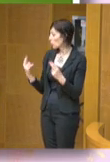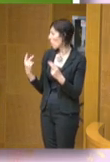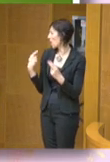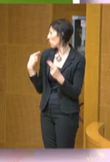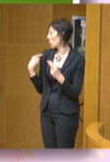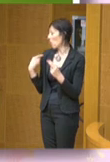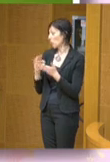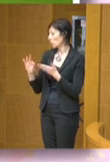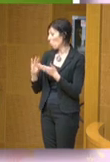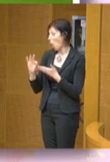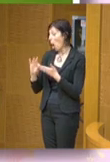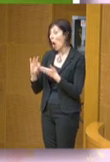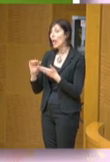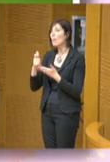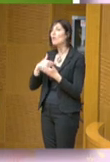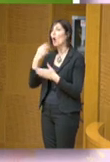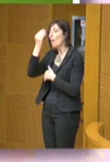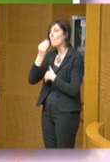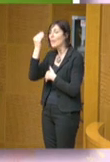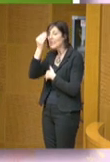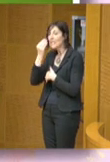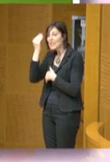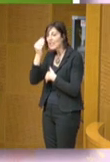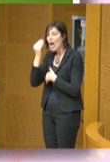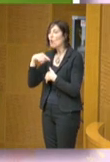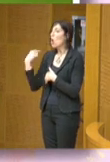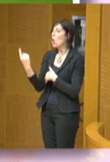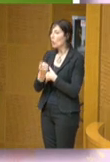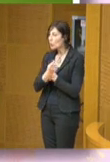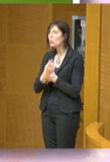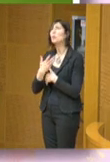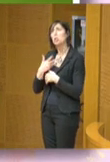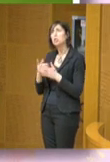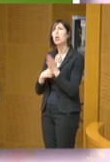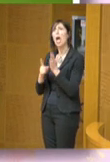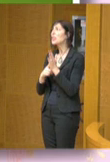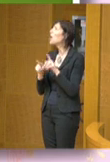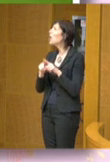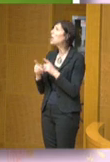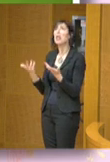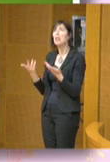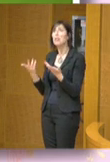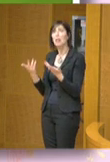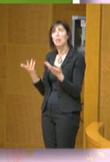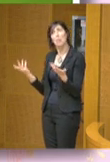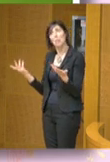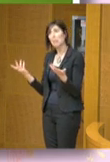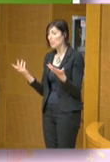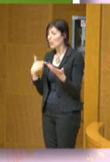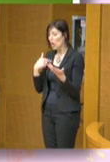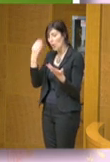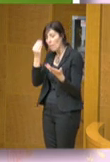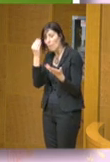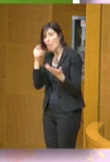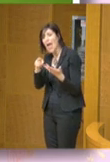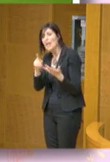a scuola perché pensavo che fosse scontato che tutti quanti avessimo gli stessi diritti. Cosa pensi di questa convenzione? Penso